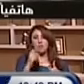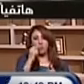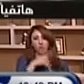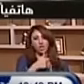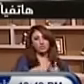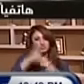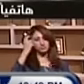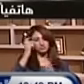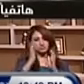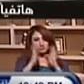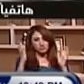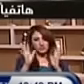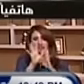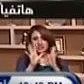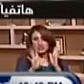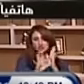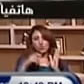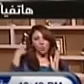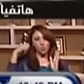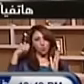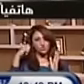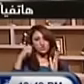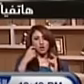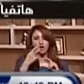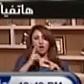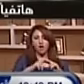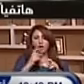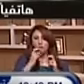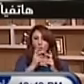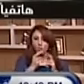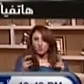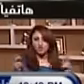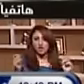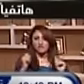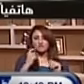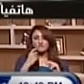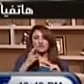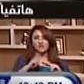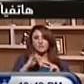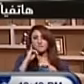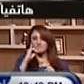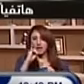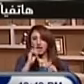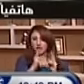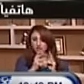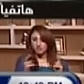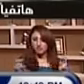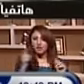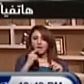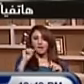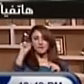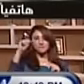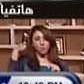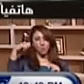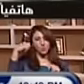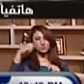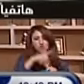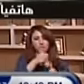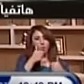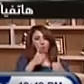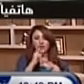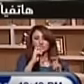يعني اتكلم عن التشريعات في الوزاره، اتكلم عن الاي تي في الوزاره، اتكلم عن الوثائق المنهجيه في الوزاره. فانا قلت له يعني ان شاء